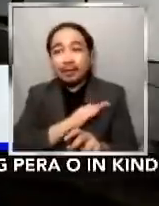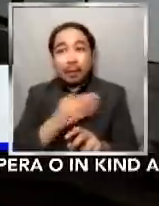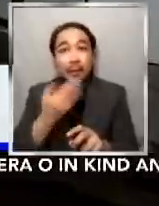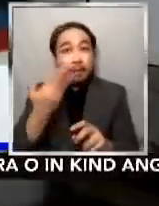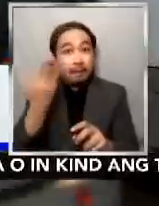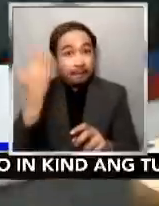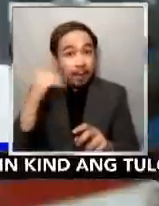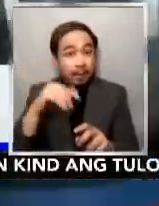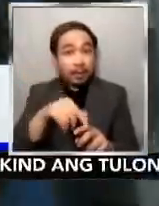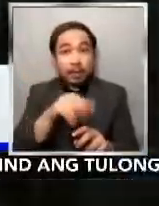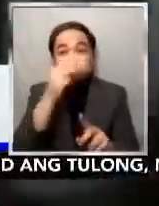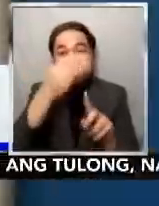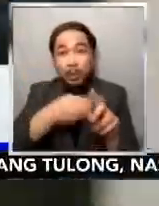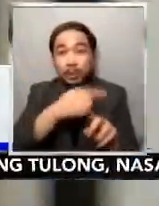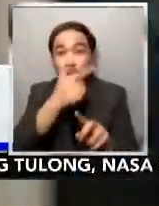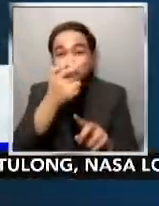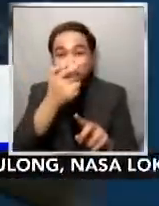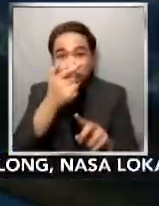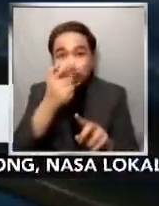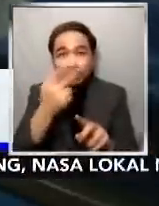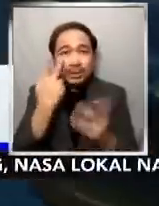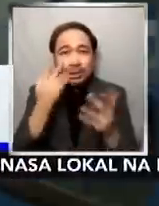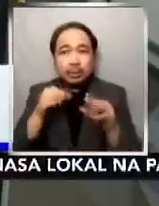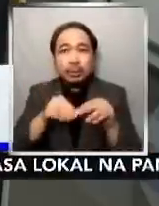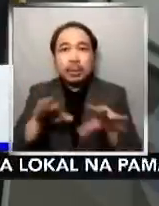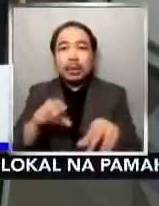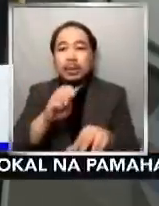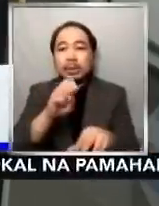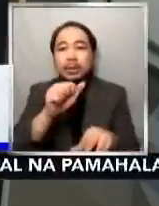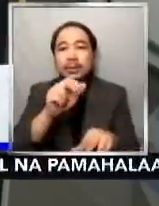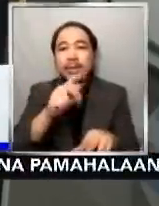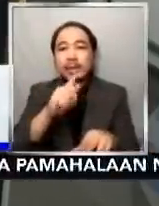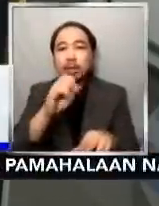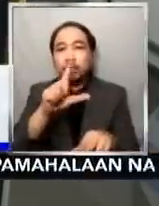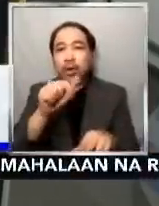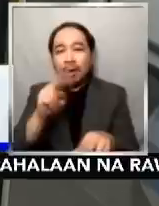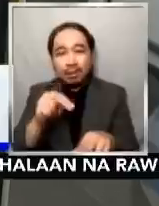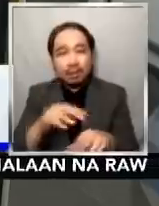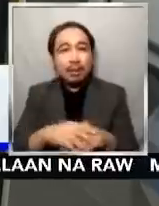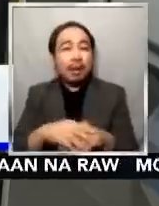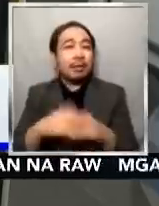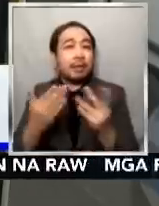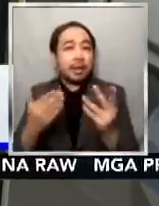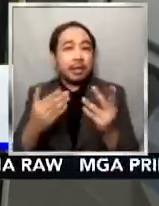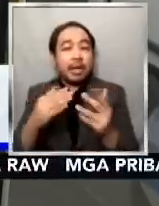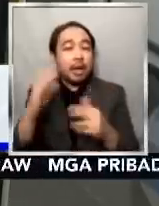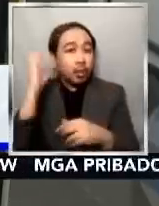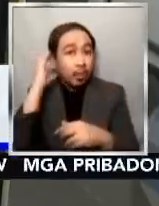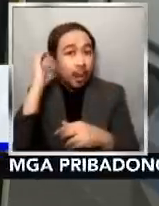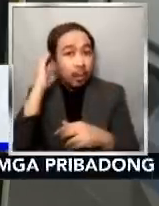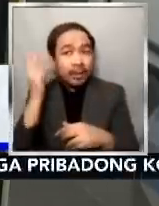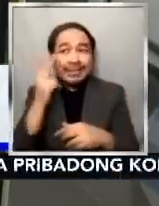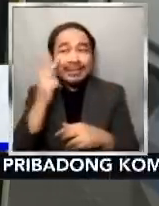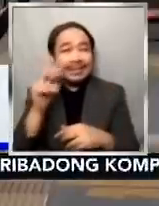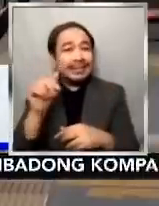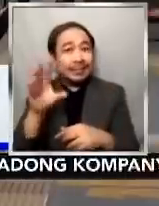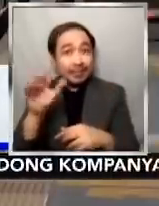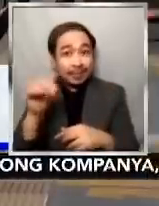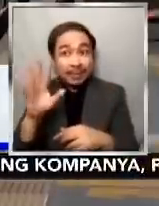teller na umikot sa Santolan, Ortigas at Cubao stations. Sa 15 teller na nakahalubilo niya, 8 ang